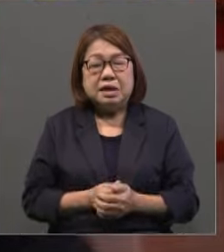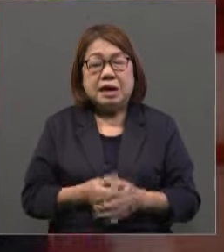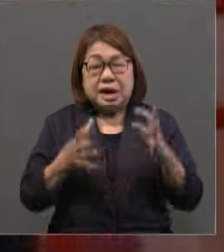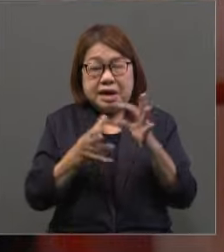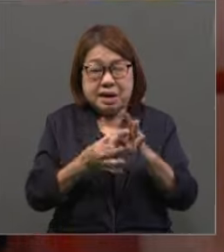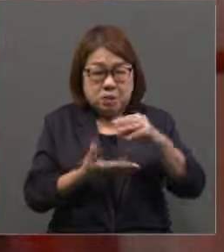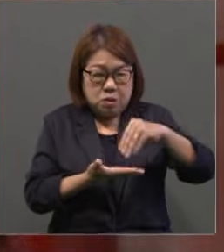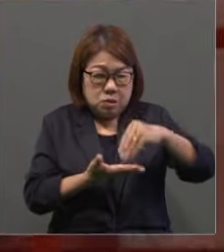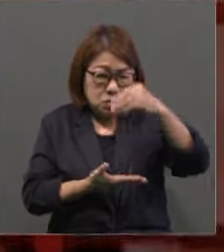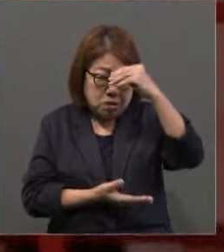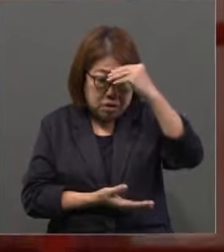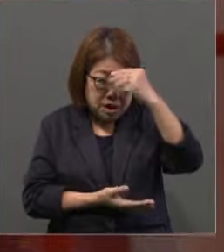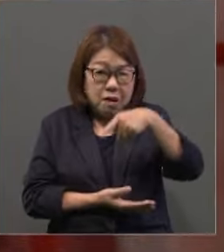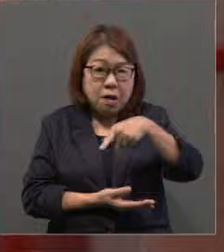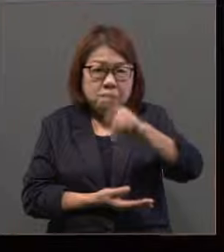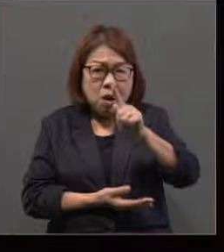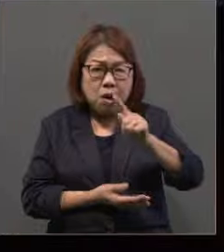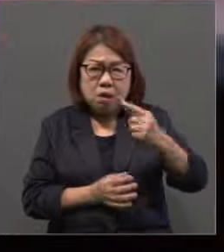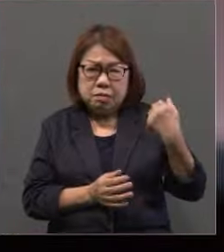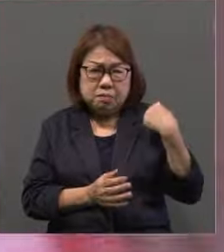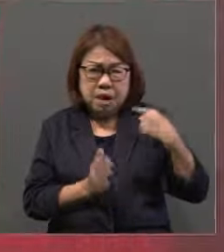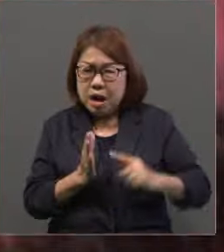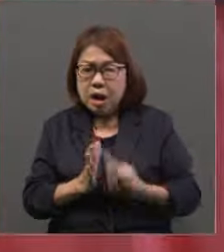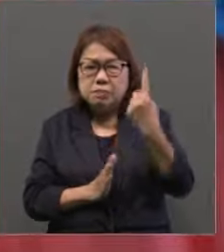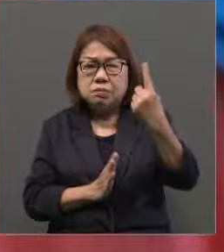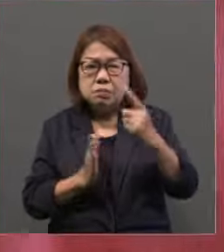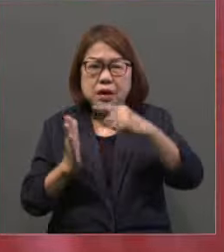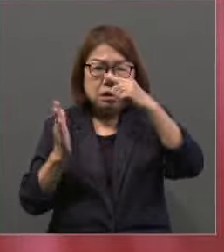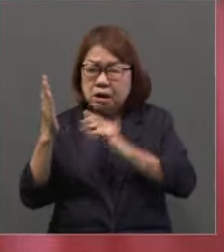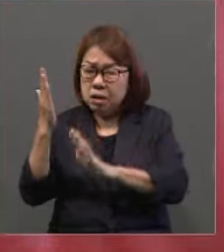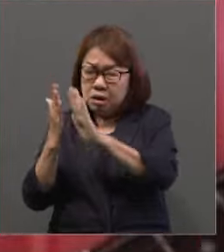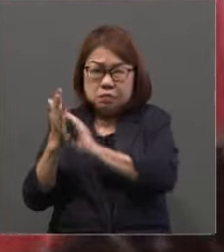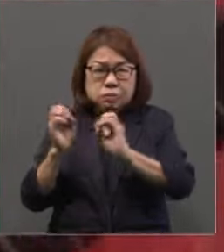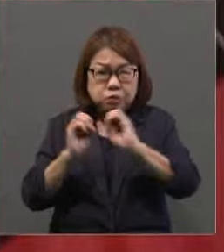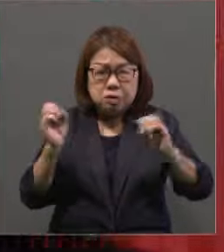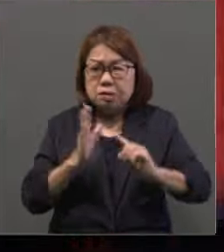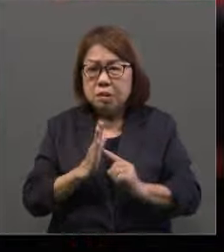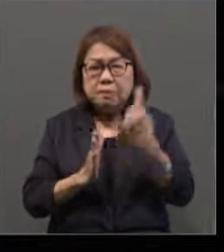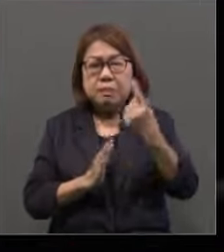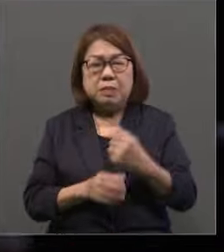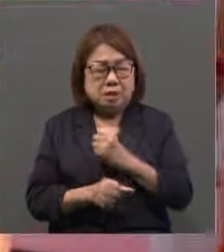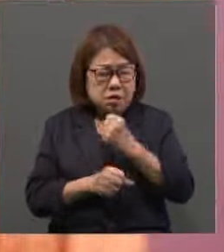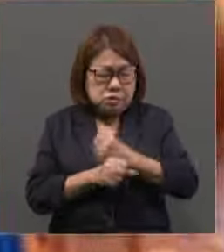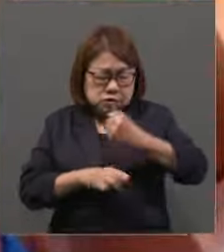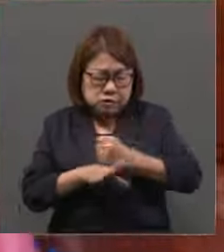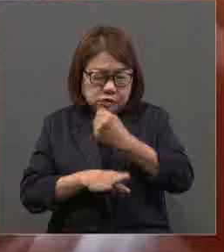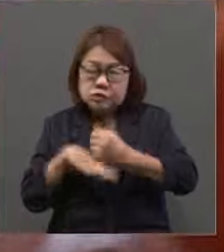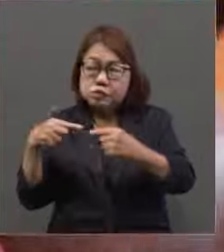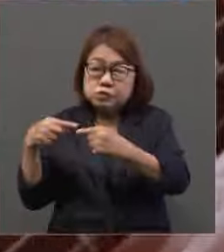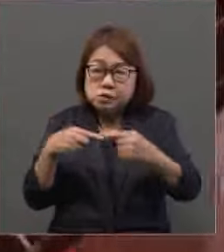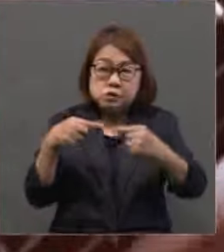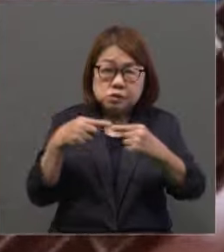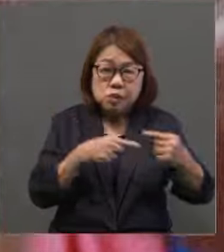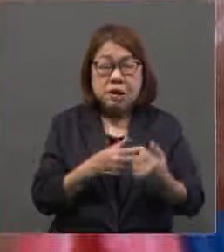าแห่งแรกในประเทศไทยที่ฝึกและก็ทำต่อเนื่องซึ่งปีนี้เป็น